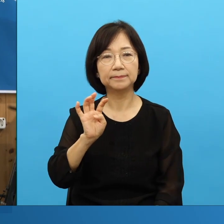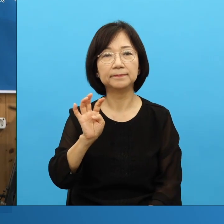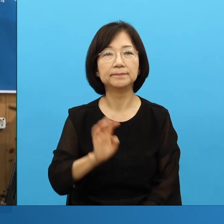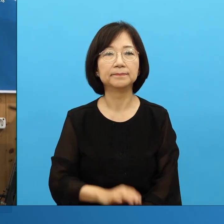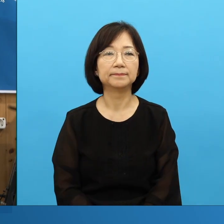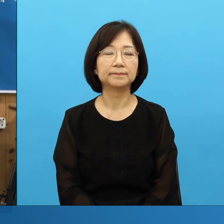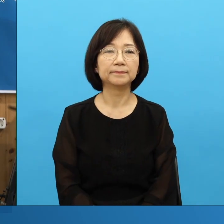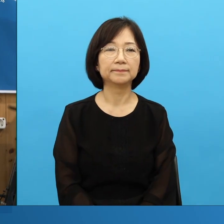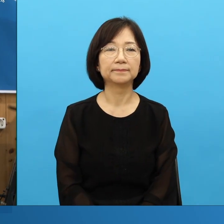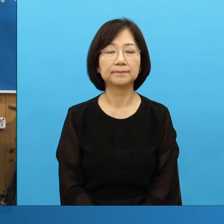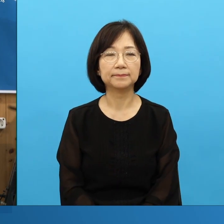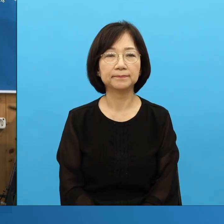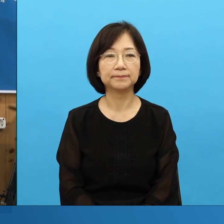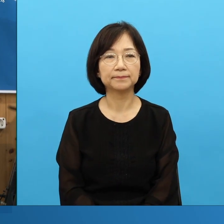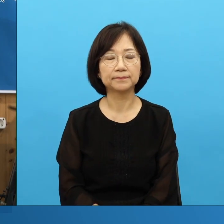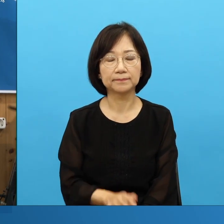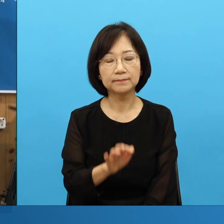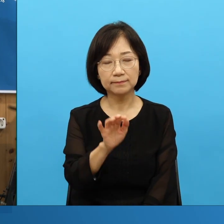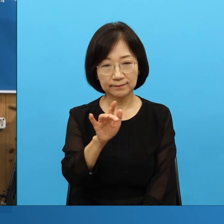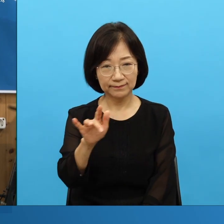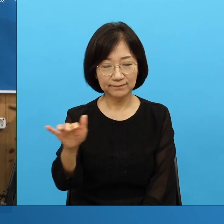number 40.